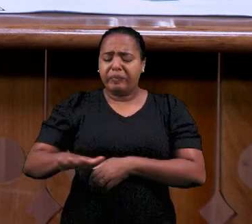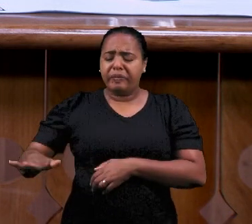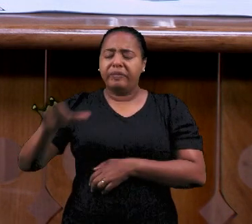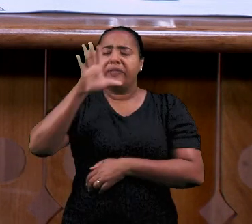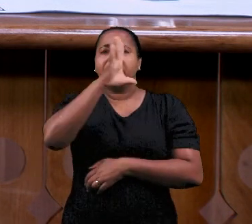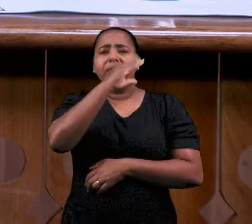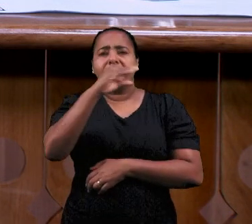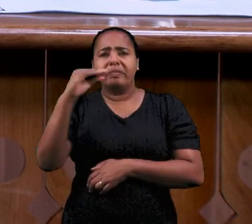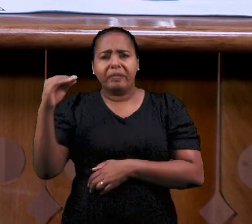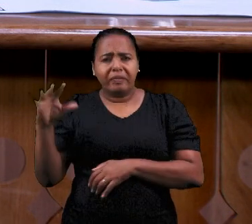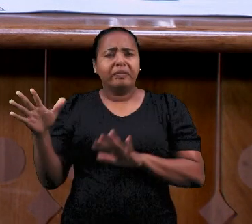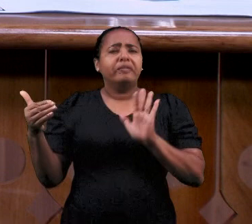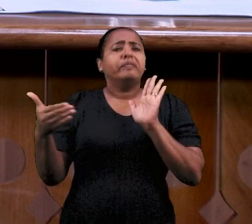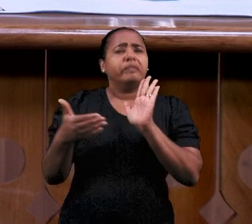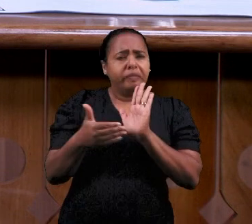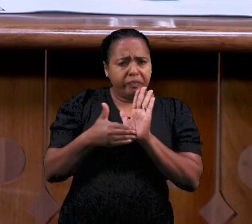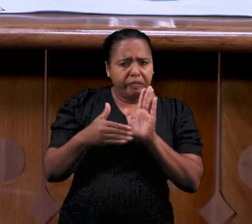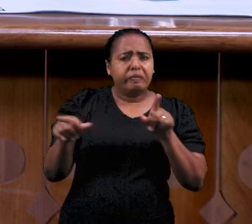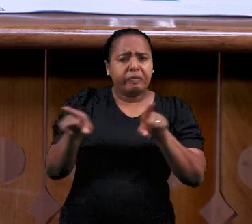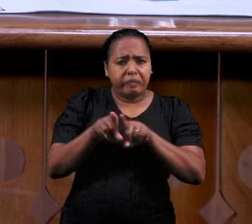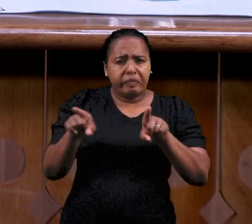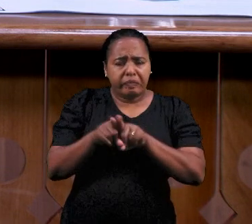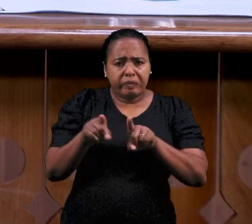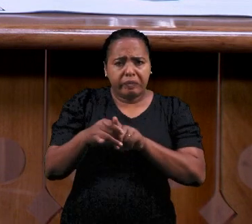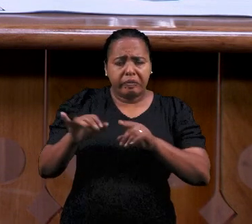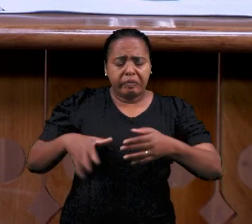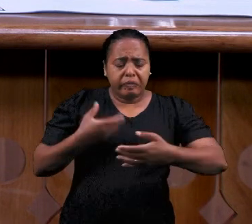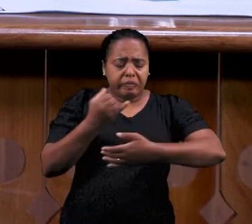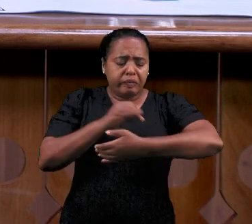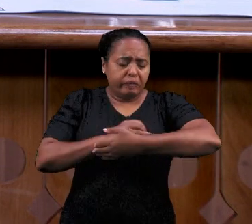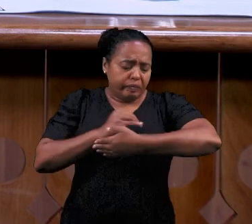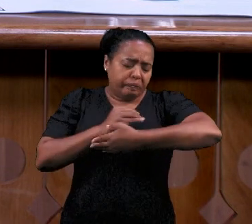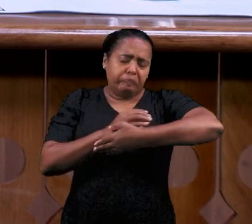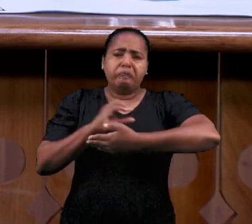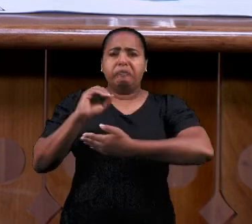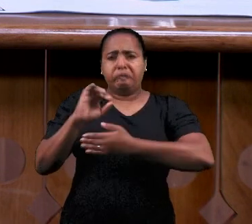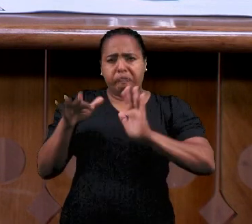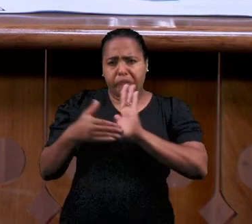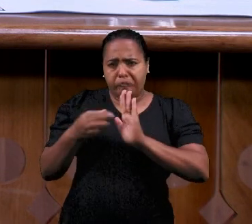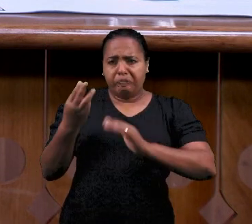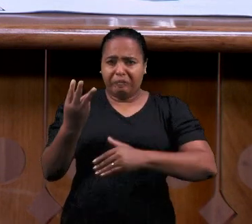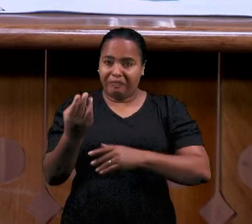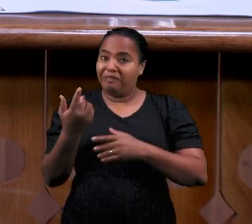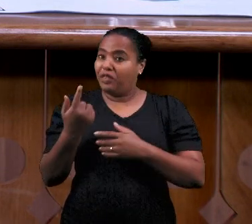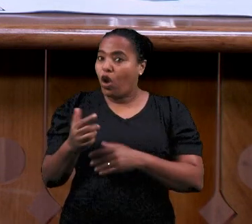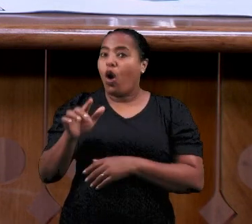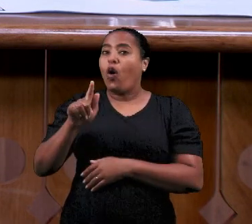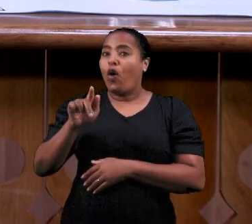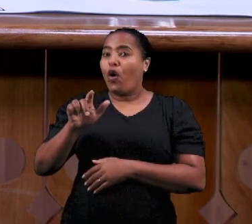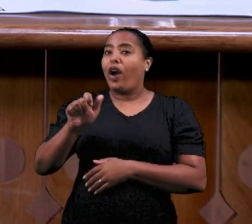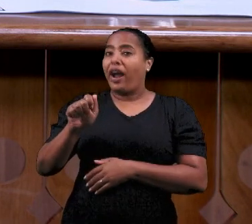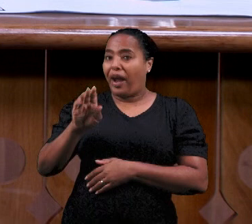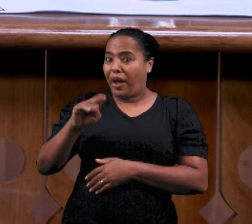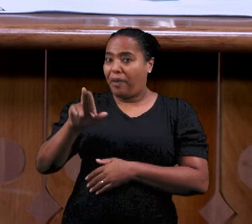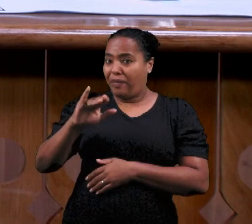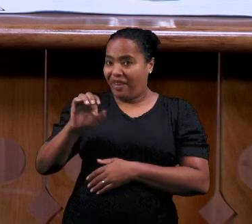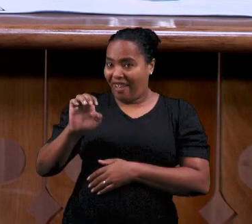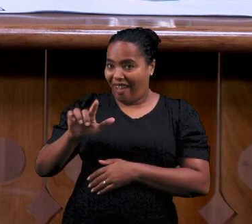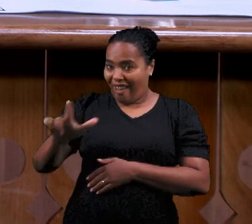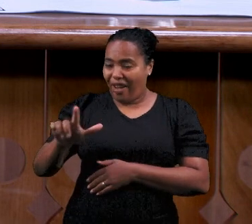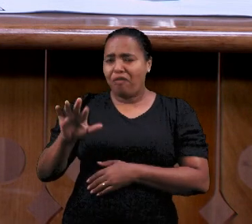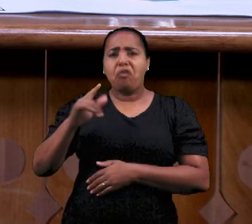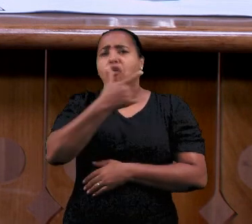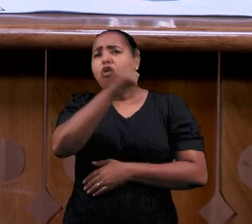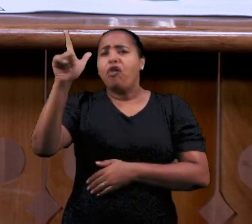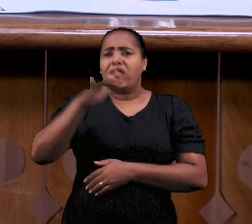enfants intermédiaires et adolescents et même ceux, Seigneur, qui sont de l'âge de 0 à 3 ans, comme est le cas de Gabriel et Caleb